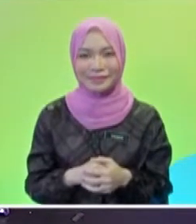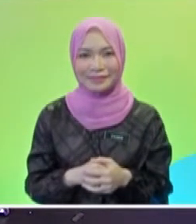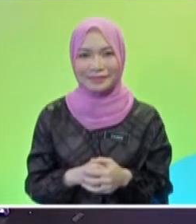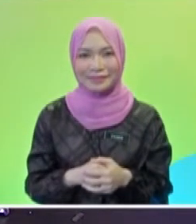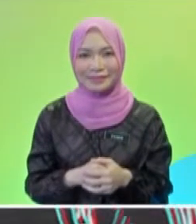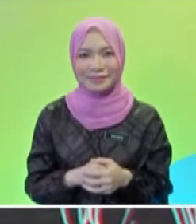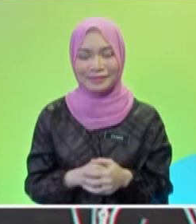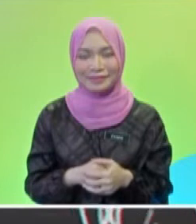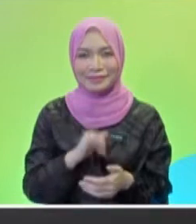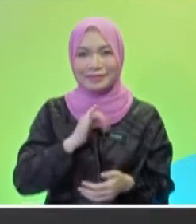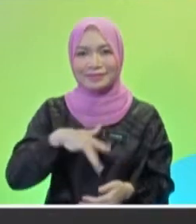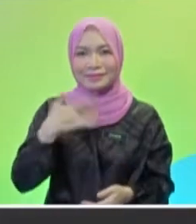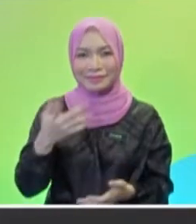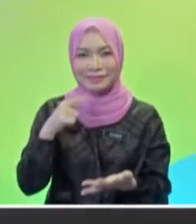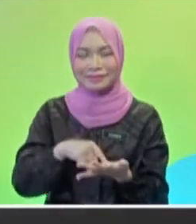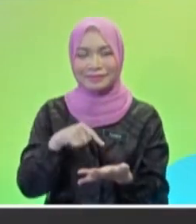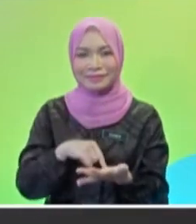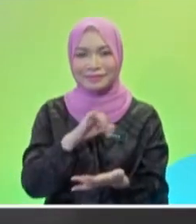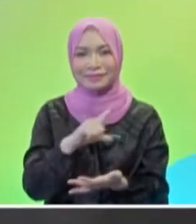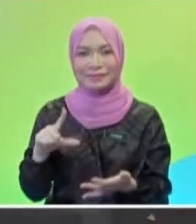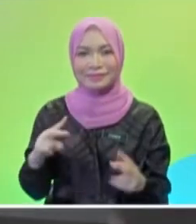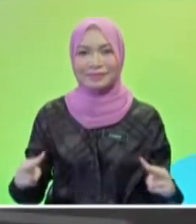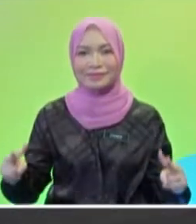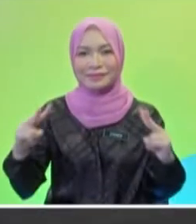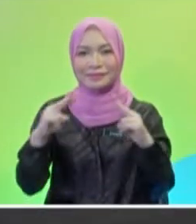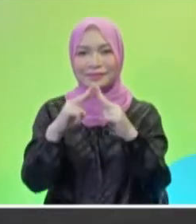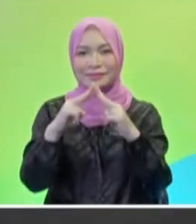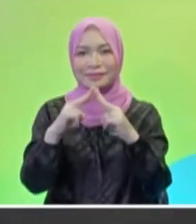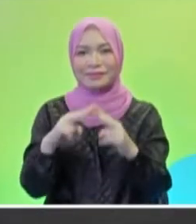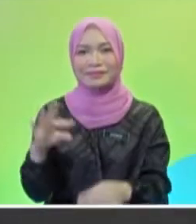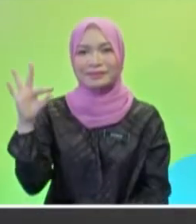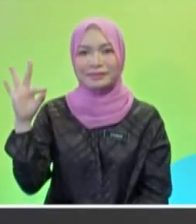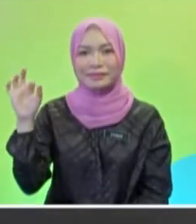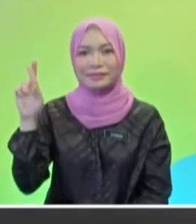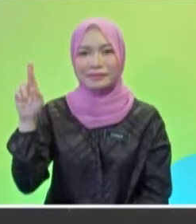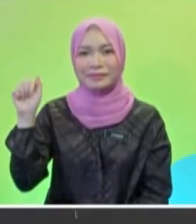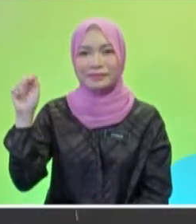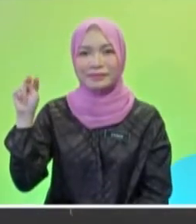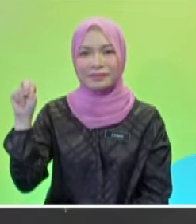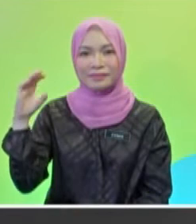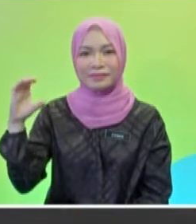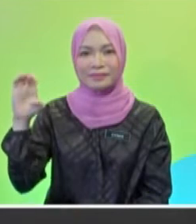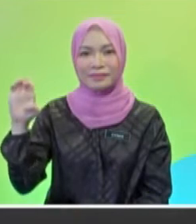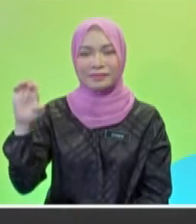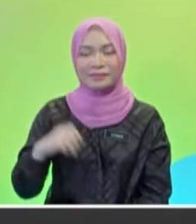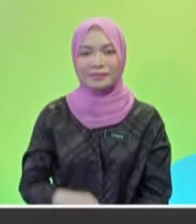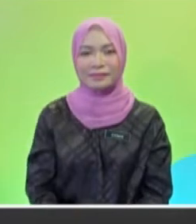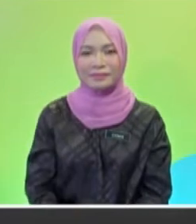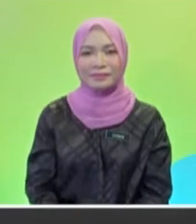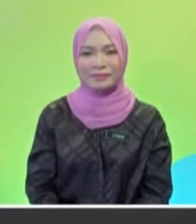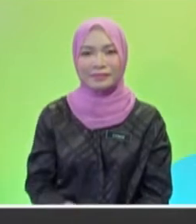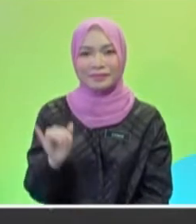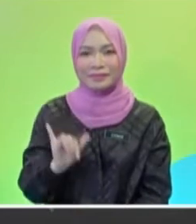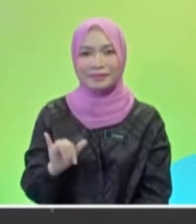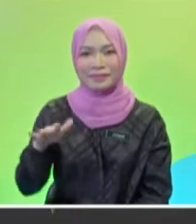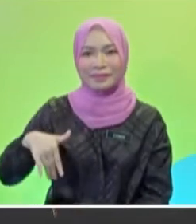oh uh Prancis Prancis Prancis Oke aku belum